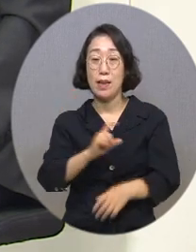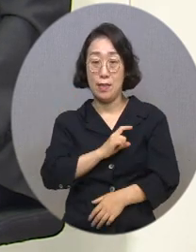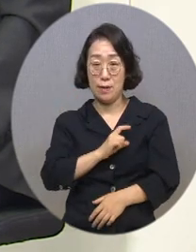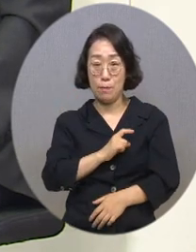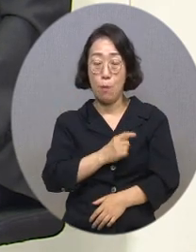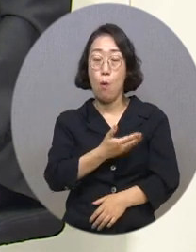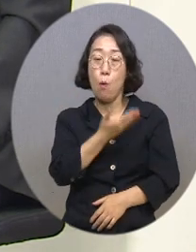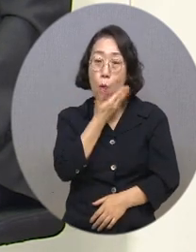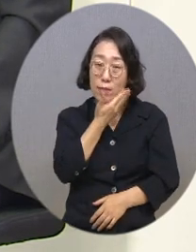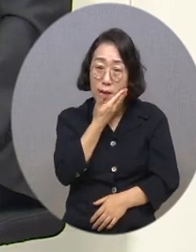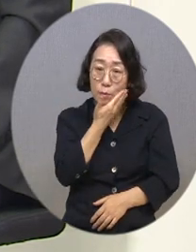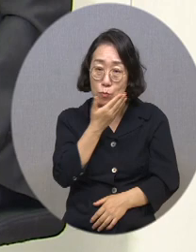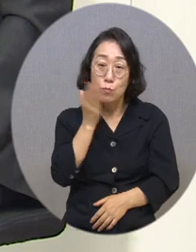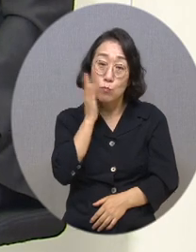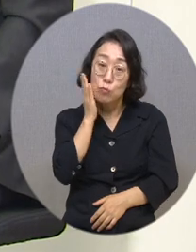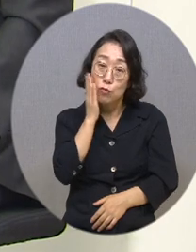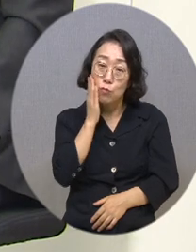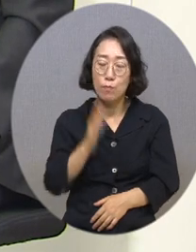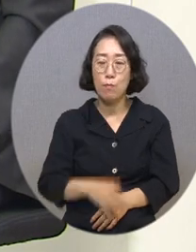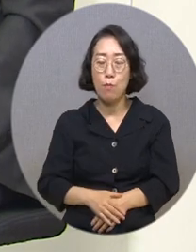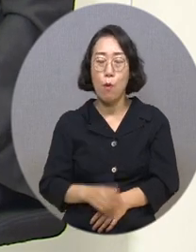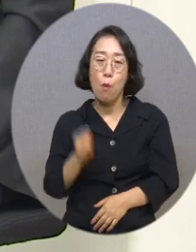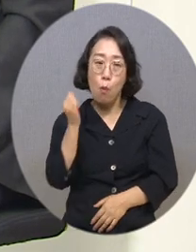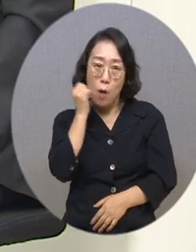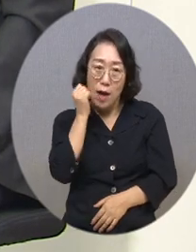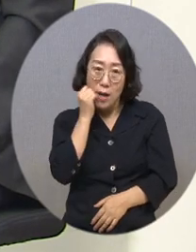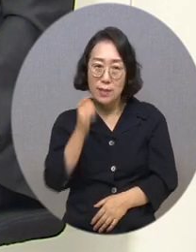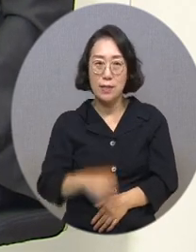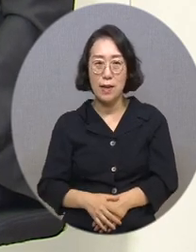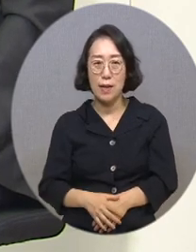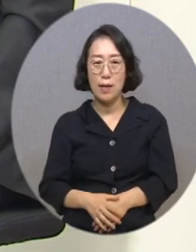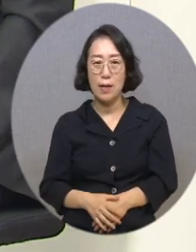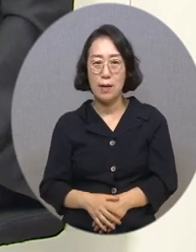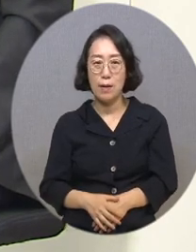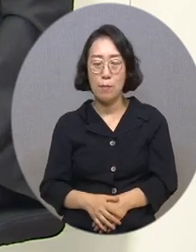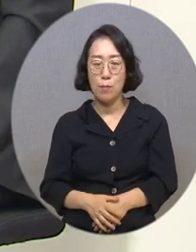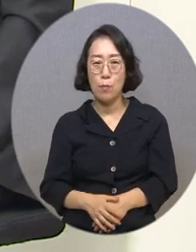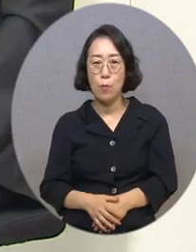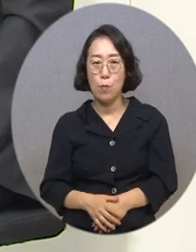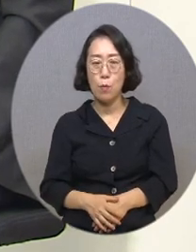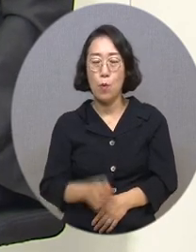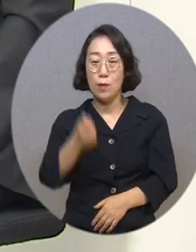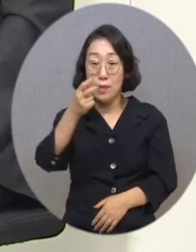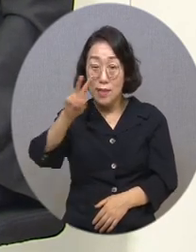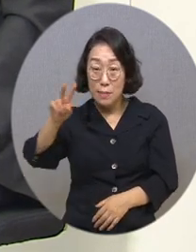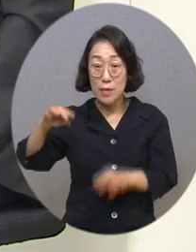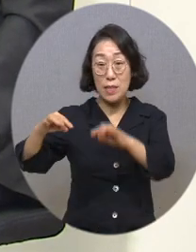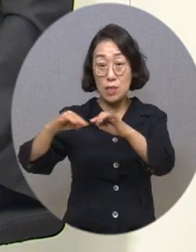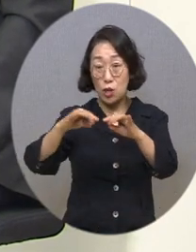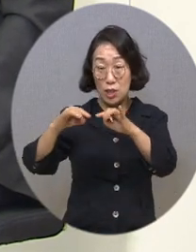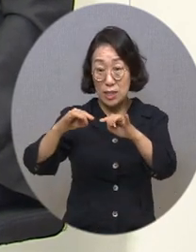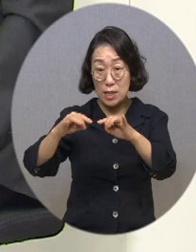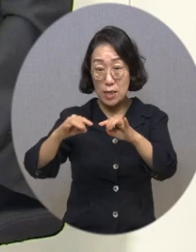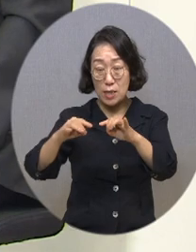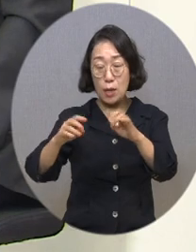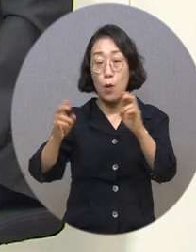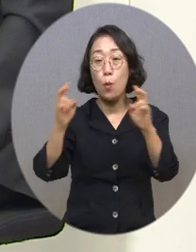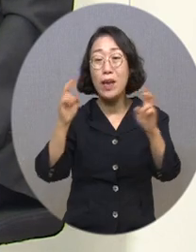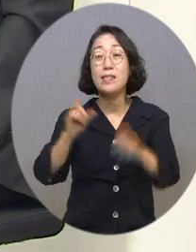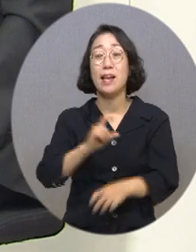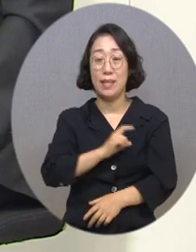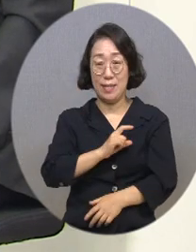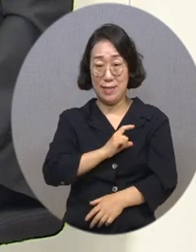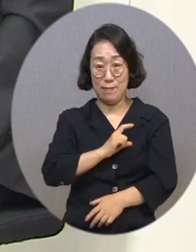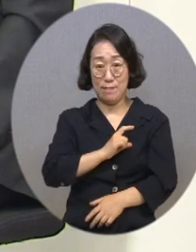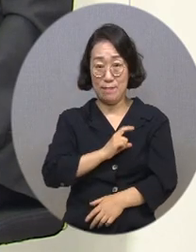뭐 우리가 먹고 있는 뭐 과자, 뭐 어떤 전자제품, 우리 그 브랜드 알잖아 라는 이야기를 많이들 하시죠. 그렇죠.